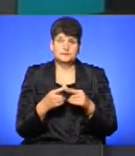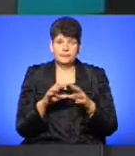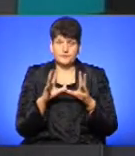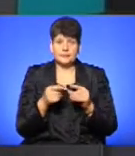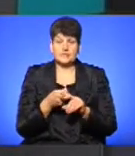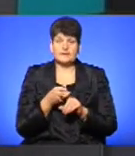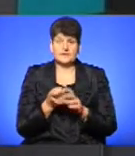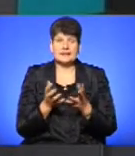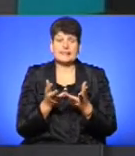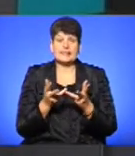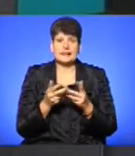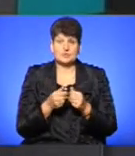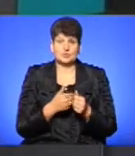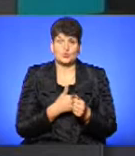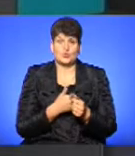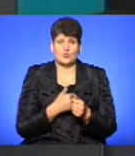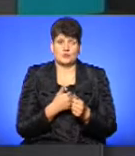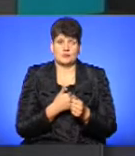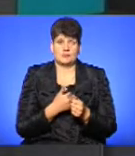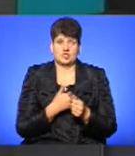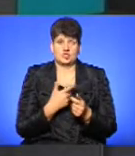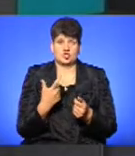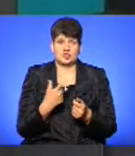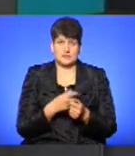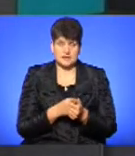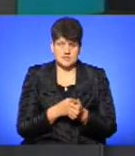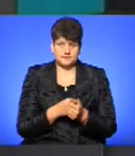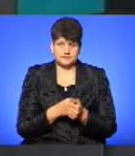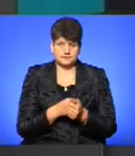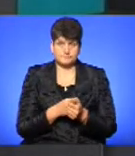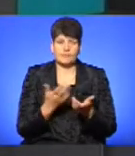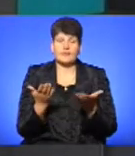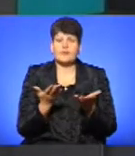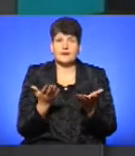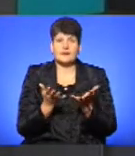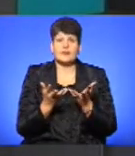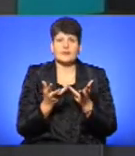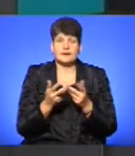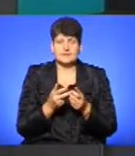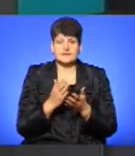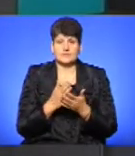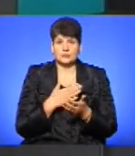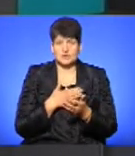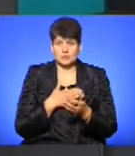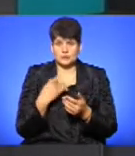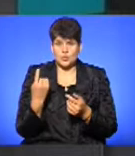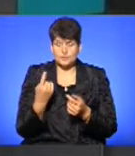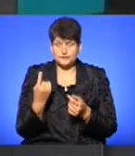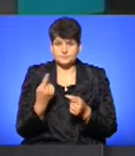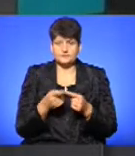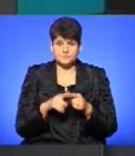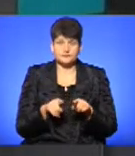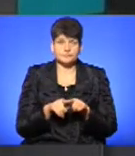від кількості охочих і бажаючих щепитися. Яка кількість зайшла в нашу область, це також